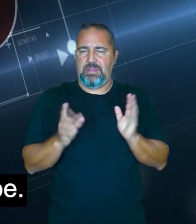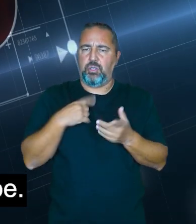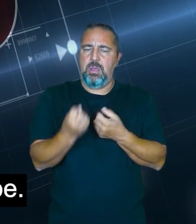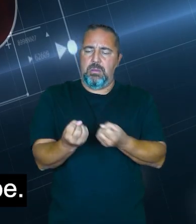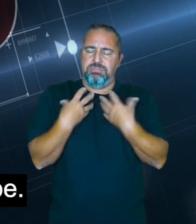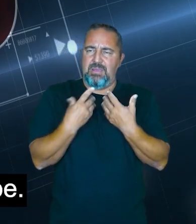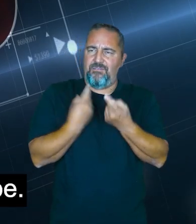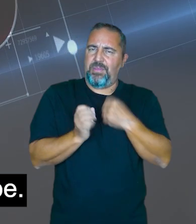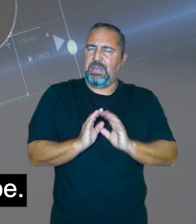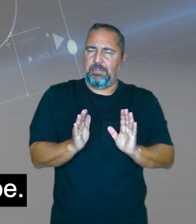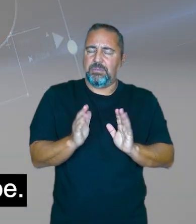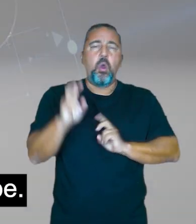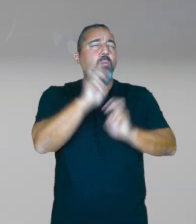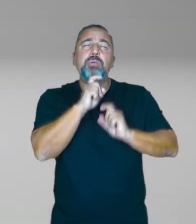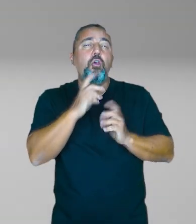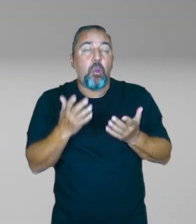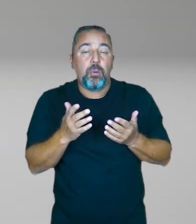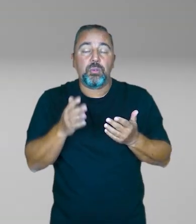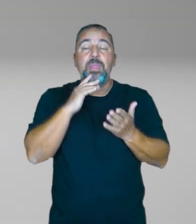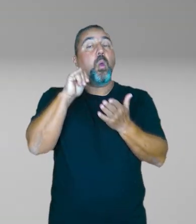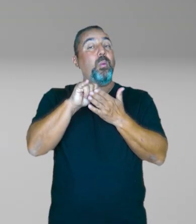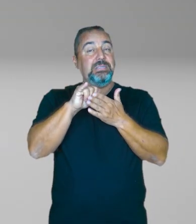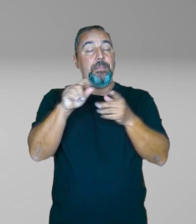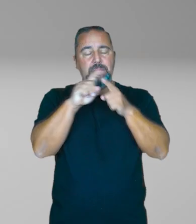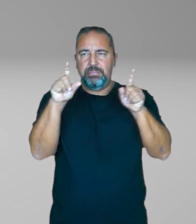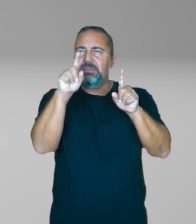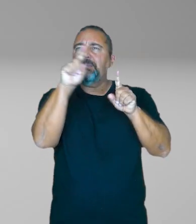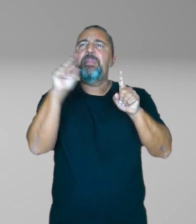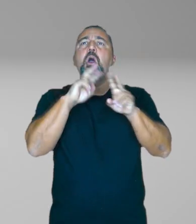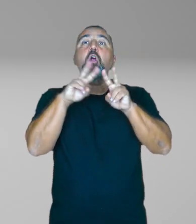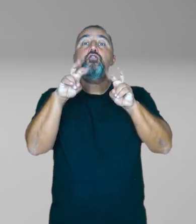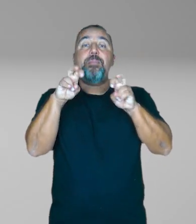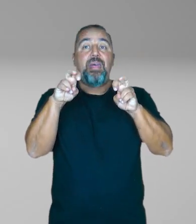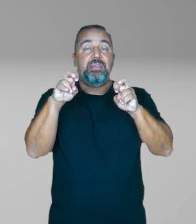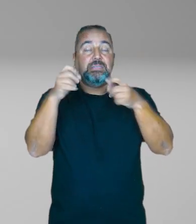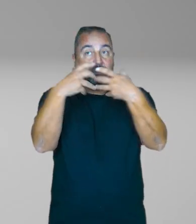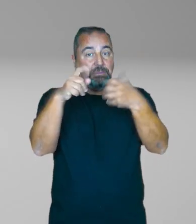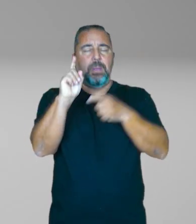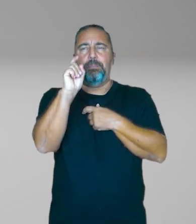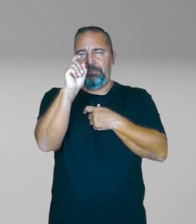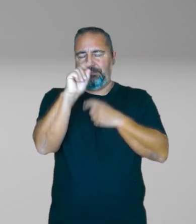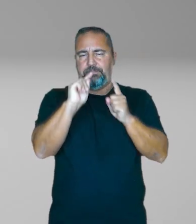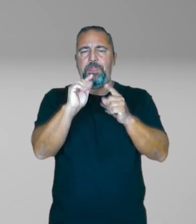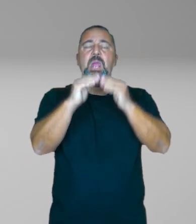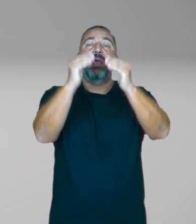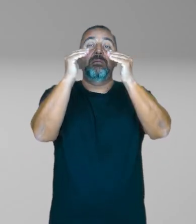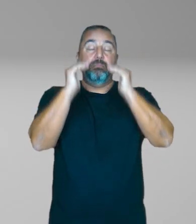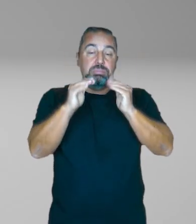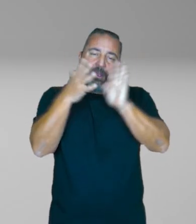ahal izateko erantzun beharrik gabe. Horiek bilatzeko, ireki WhatsApp eta sartu nobedadeen